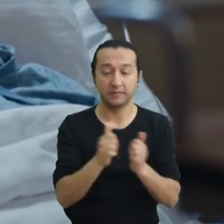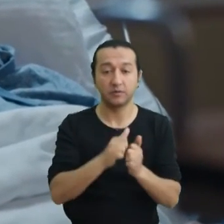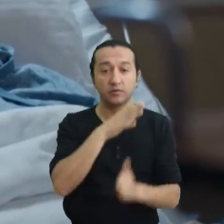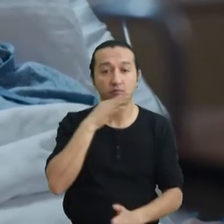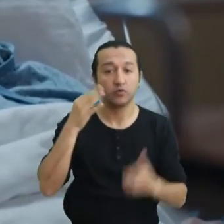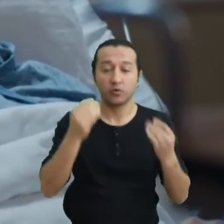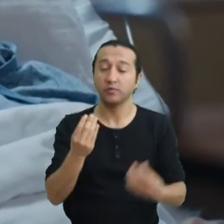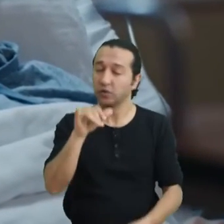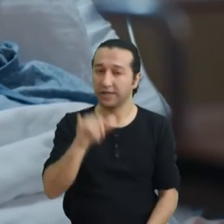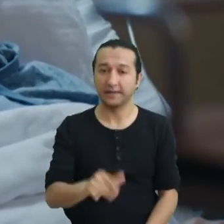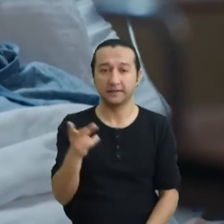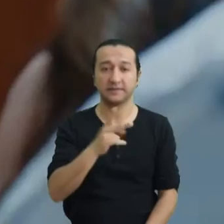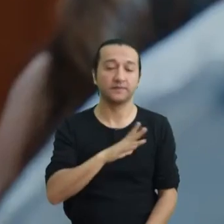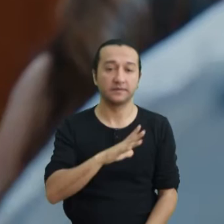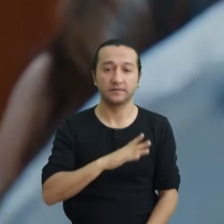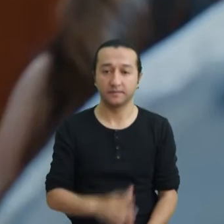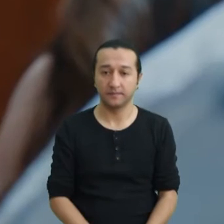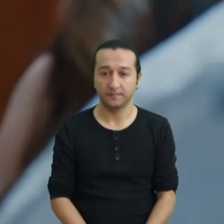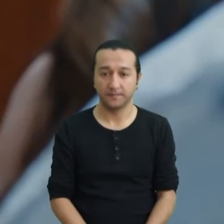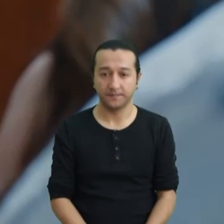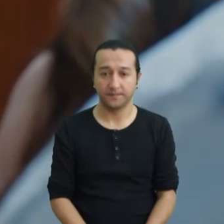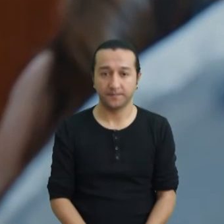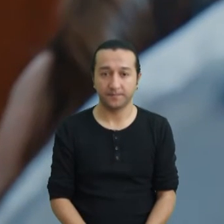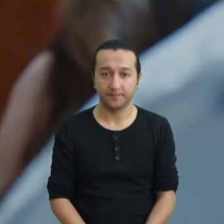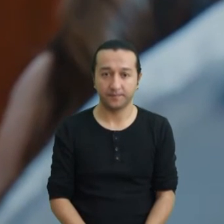mutlu olmayı o kadar çok hak ediyorsunuz ki.